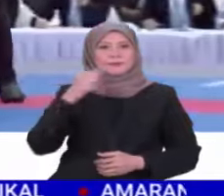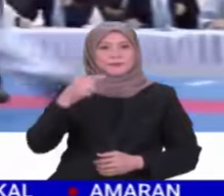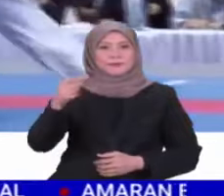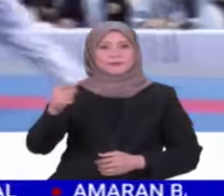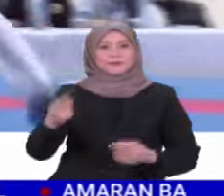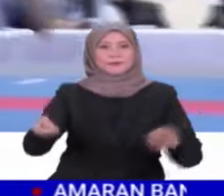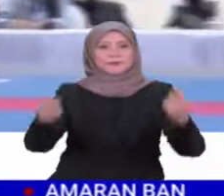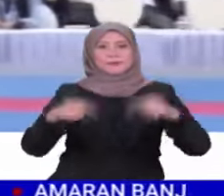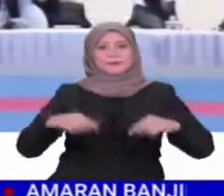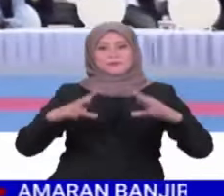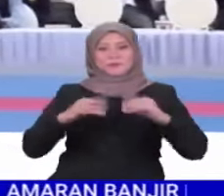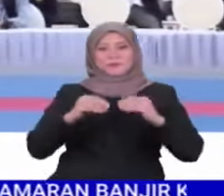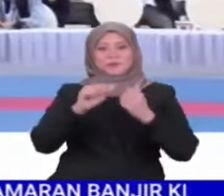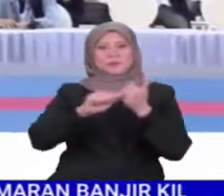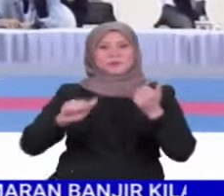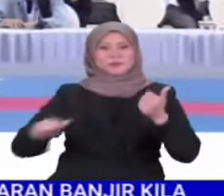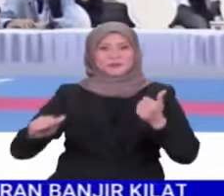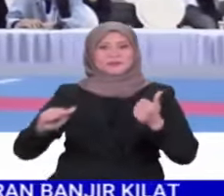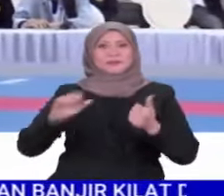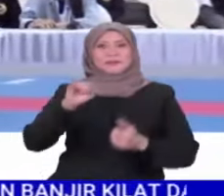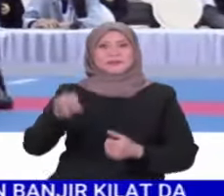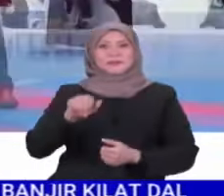menghadiri masyarakat